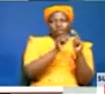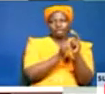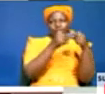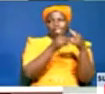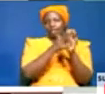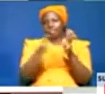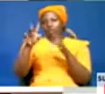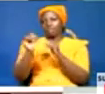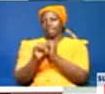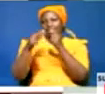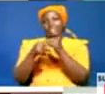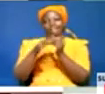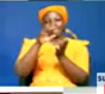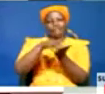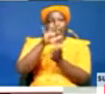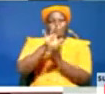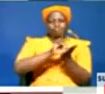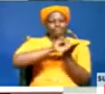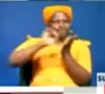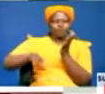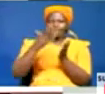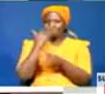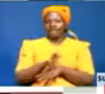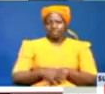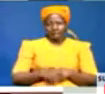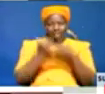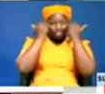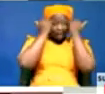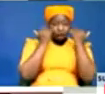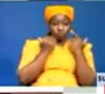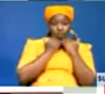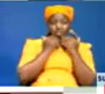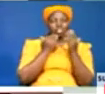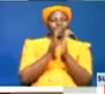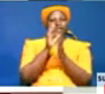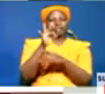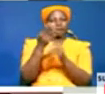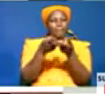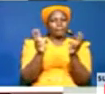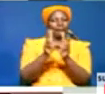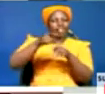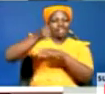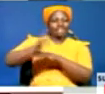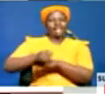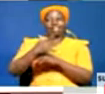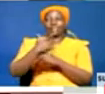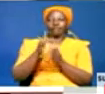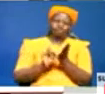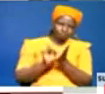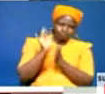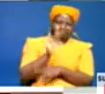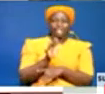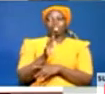Katika uamuzi wa jopo la majaji watatu, mahakama hiyo ilidumisha uamuzi wa kuwafurusha watu hao, ikibatilisha hati zao za umiliki